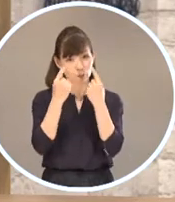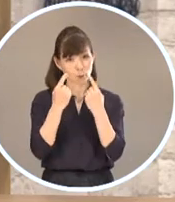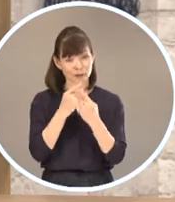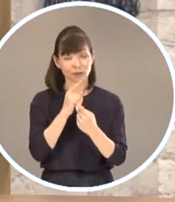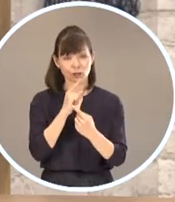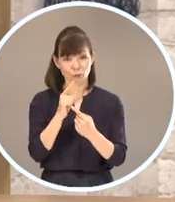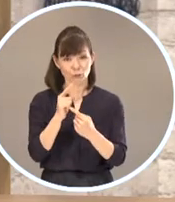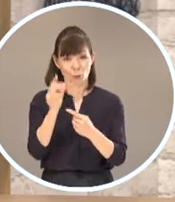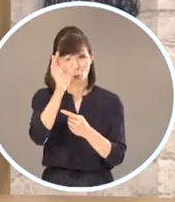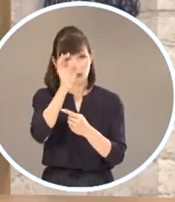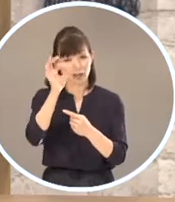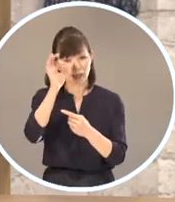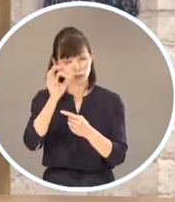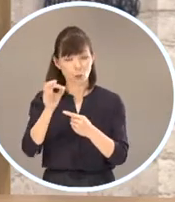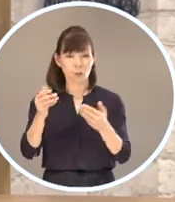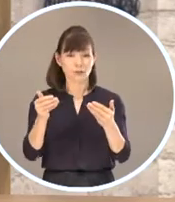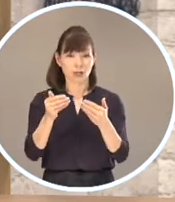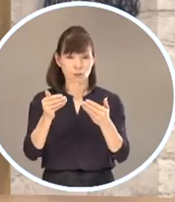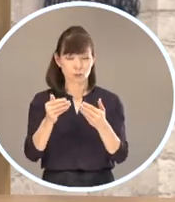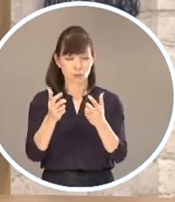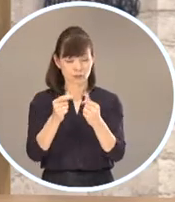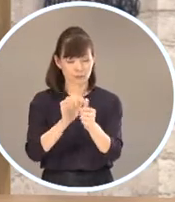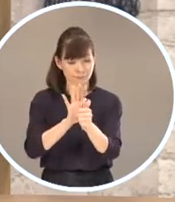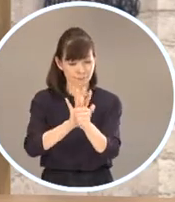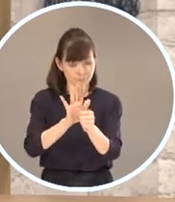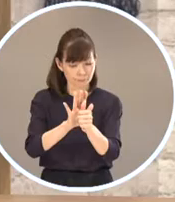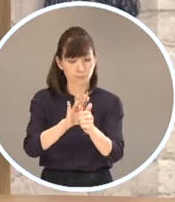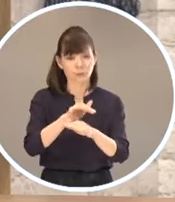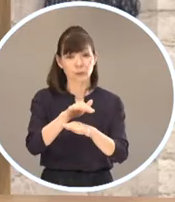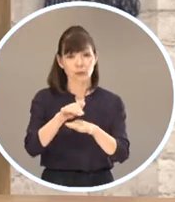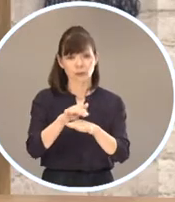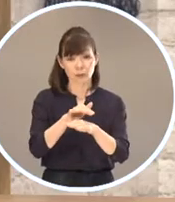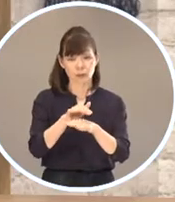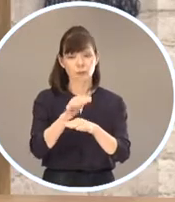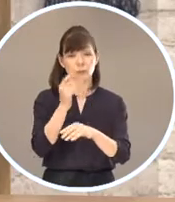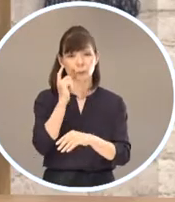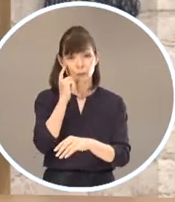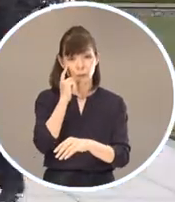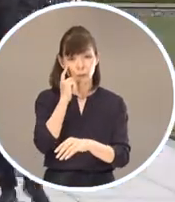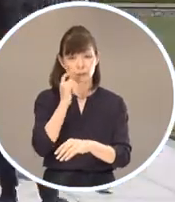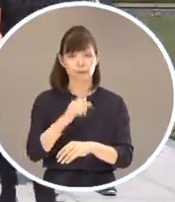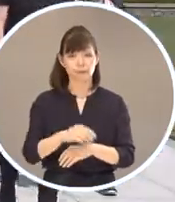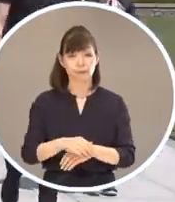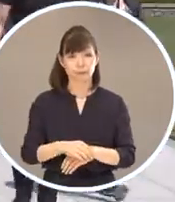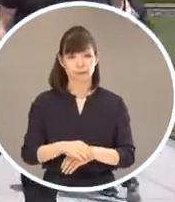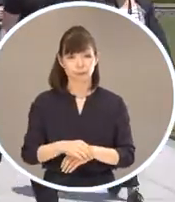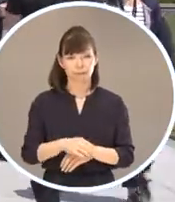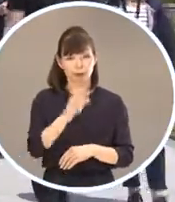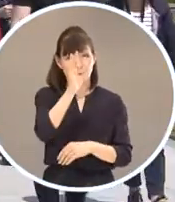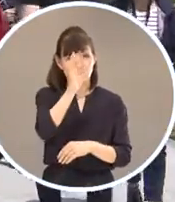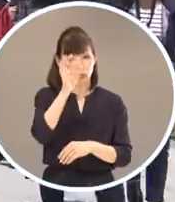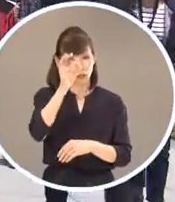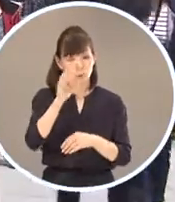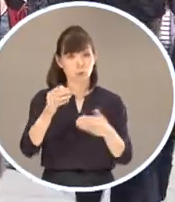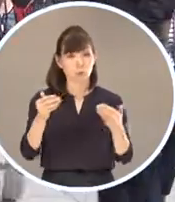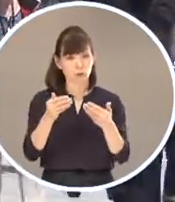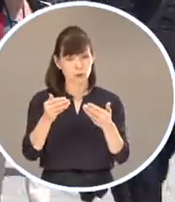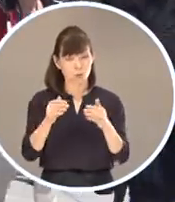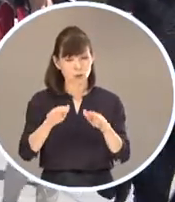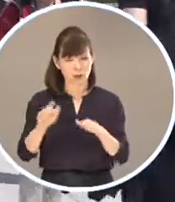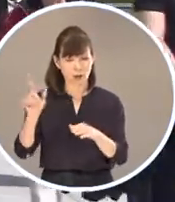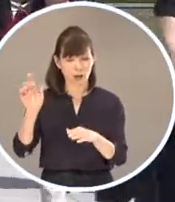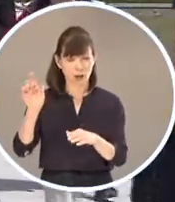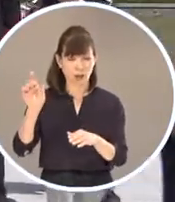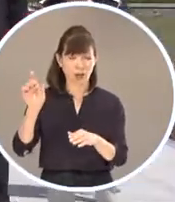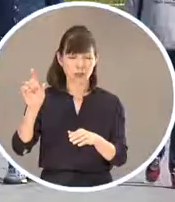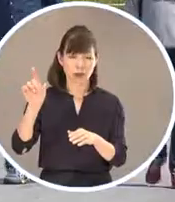観光産業あたりをですね、しっかり支えていくのが大事かなというふうに思っています。というのは、まあ観光産業今疲弊しているということもあるん